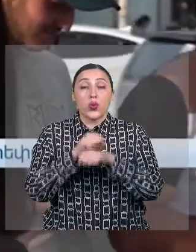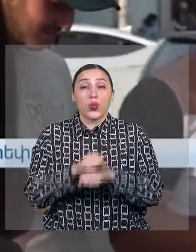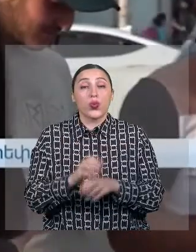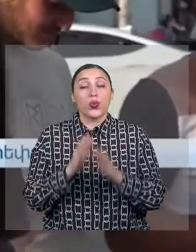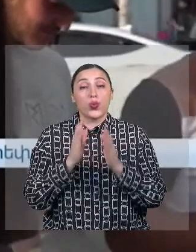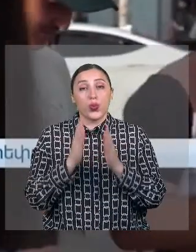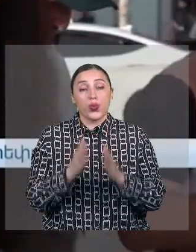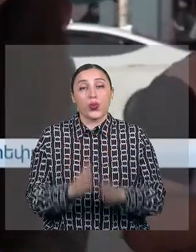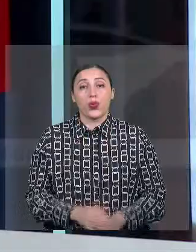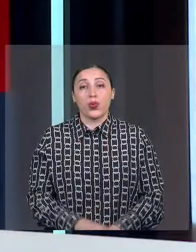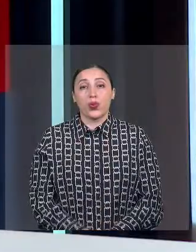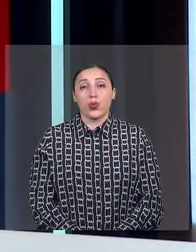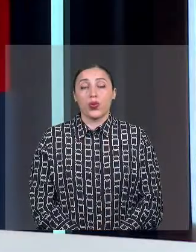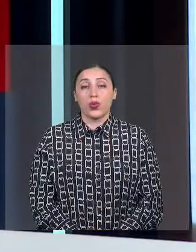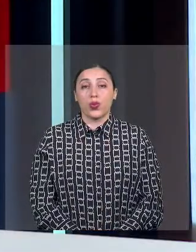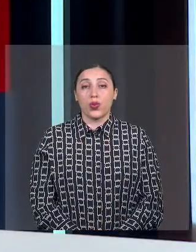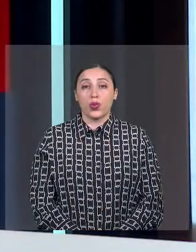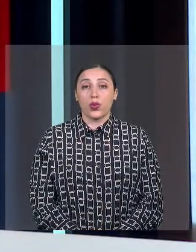գալու։